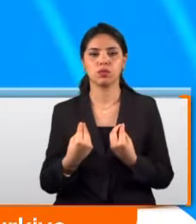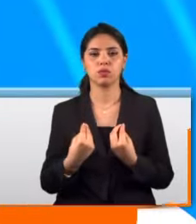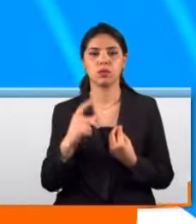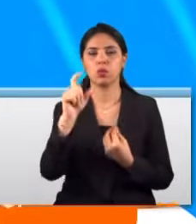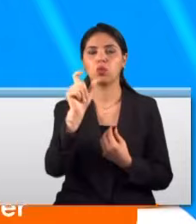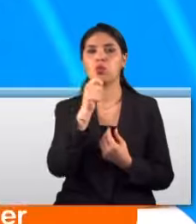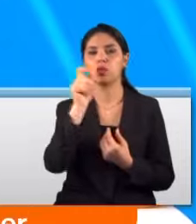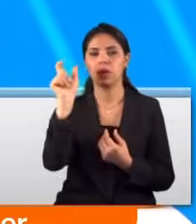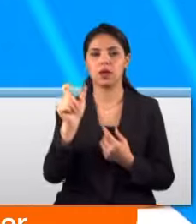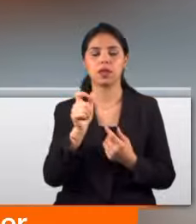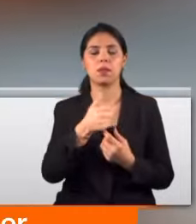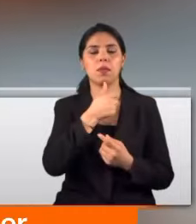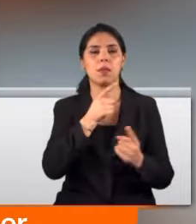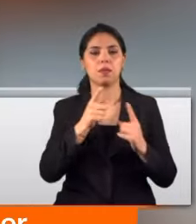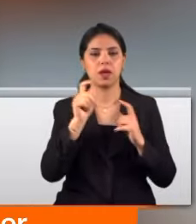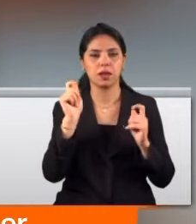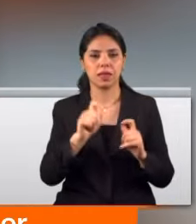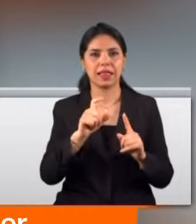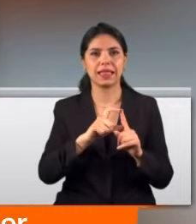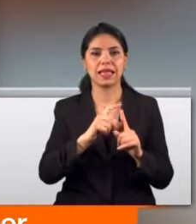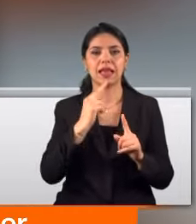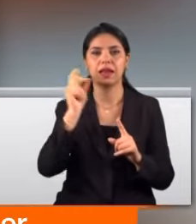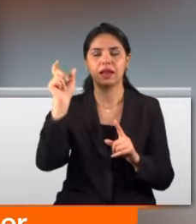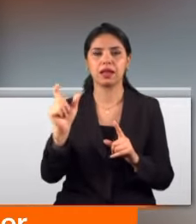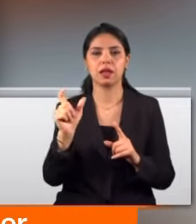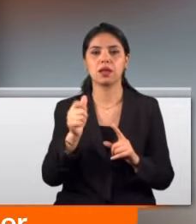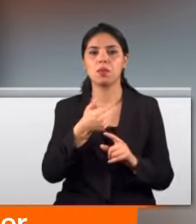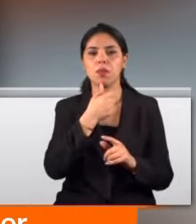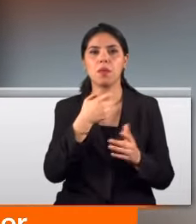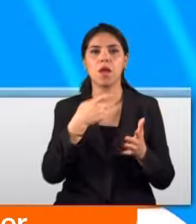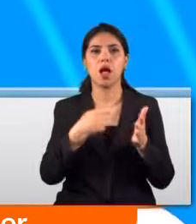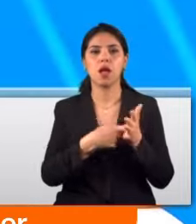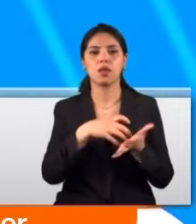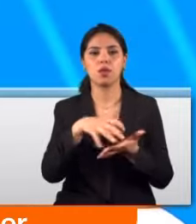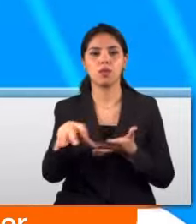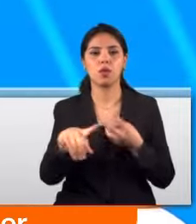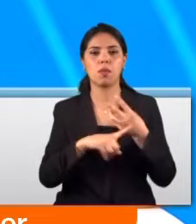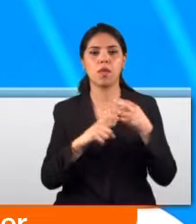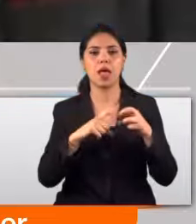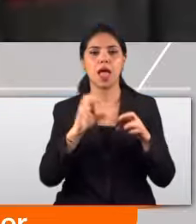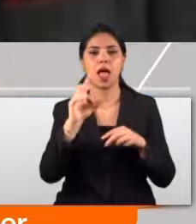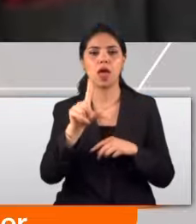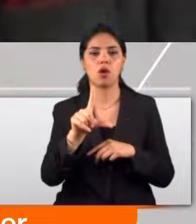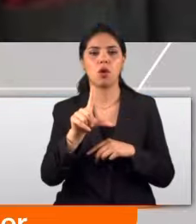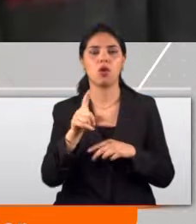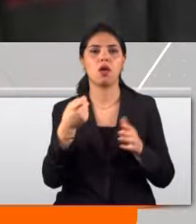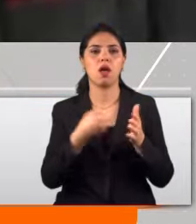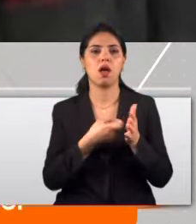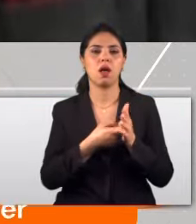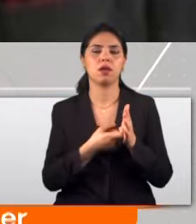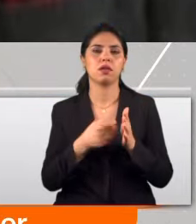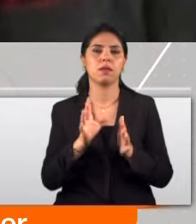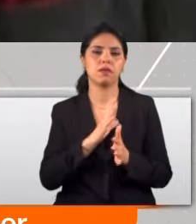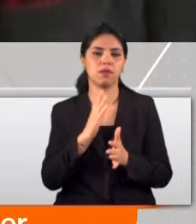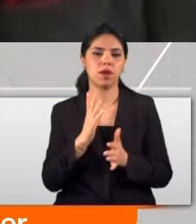Dündar'a babalık davası açan Dilara'nın nüfustaki kaydında baba adı bölümünde de Erol ismi kayıtlı. Kendisine her